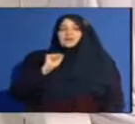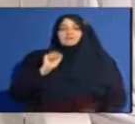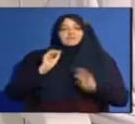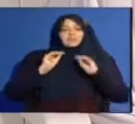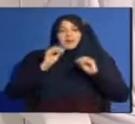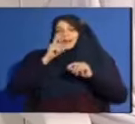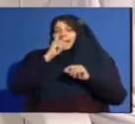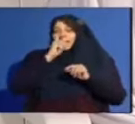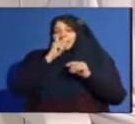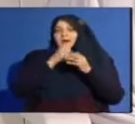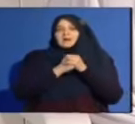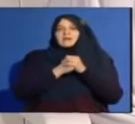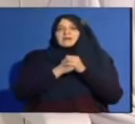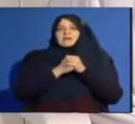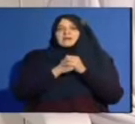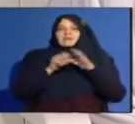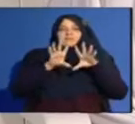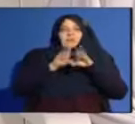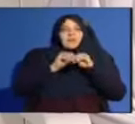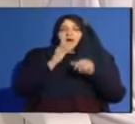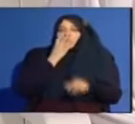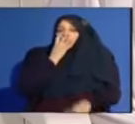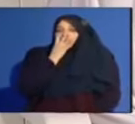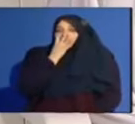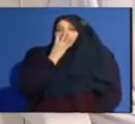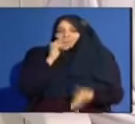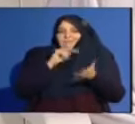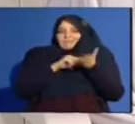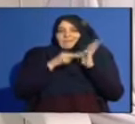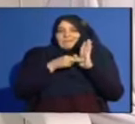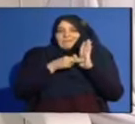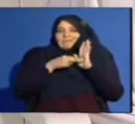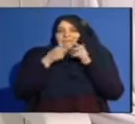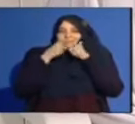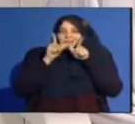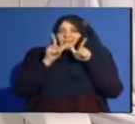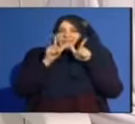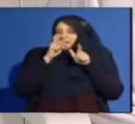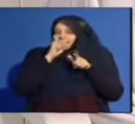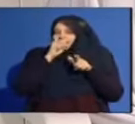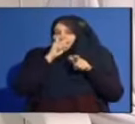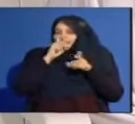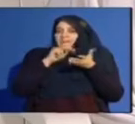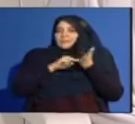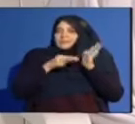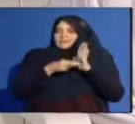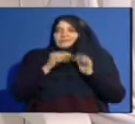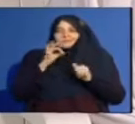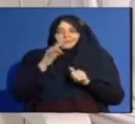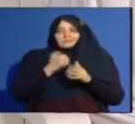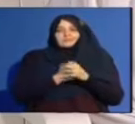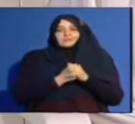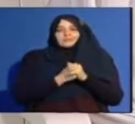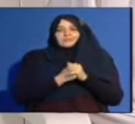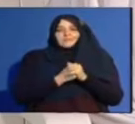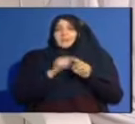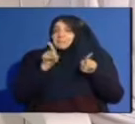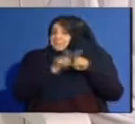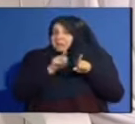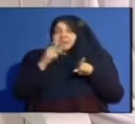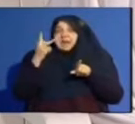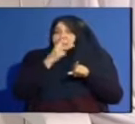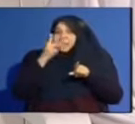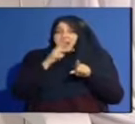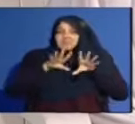العربية، والأسرة تحافظ على لغاتها الأم. يعني هناك أسر تحافظ على اللغة الأمازيغية داخل الأسرة،